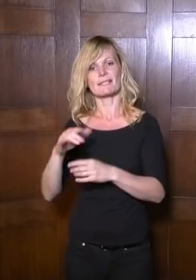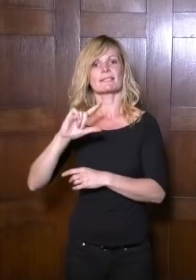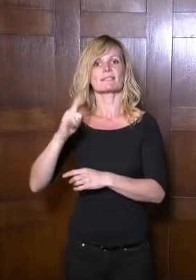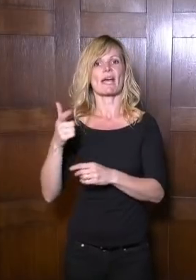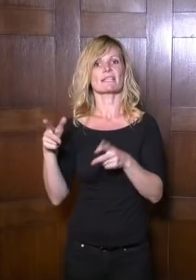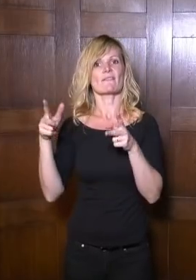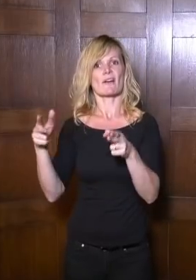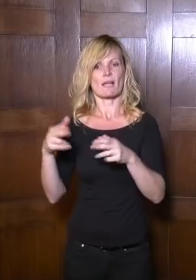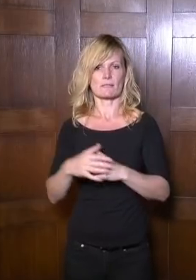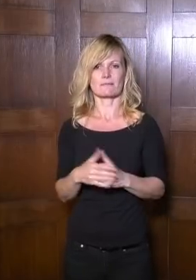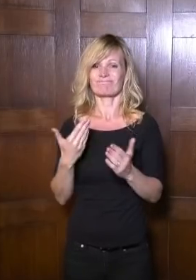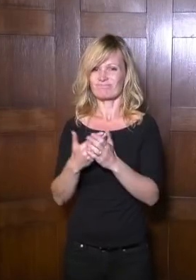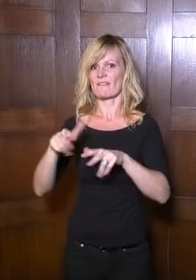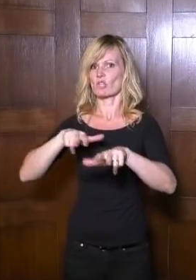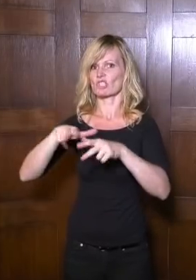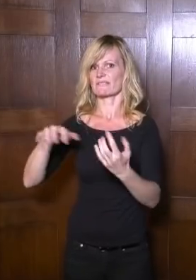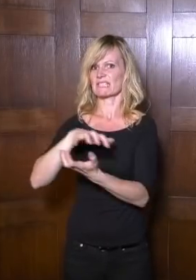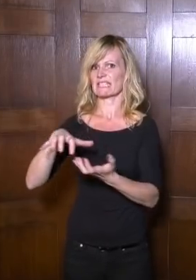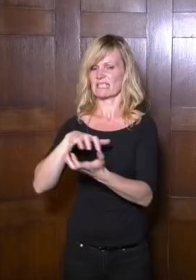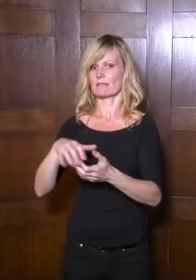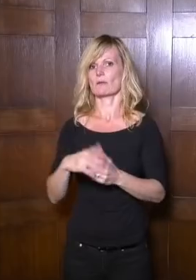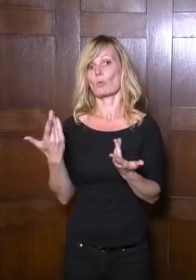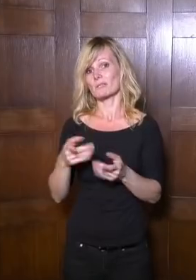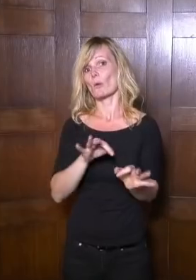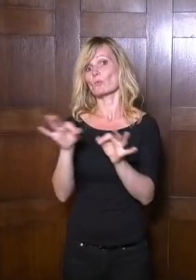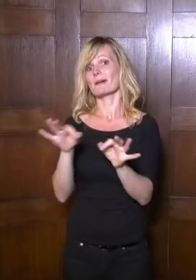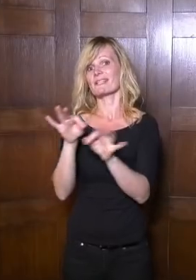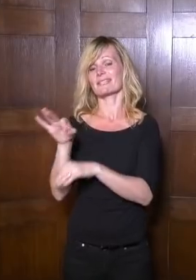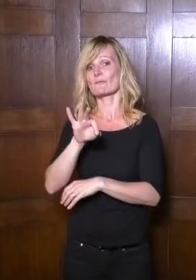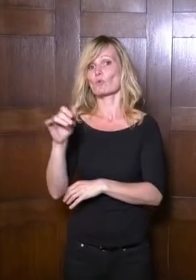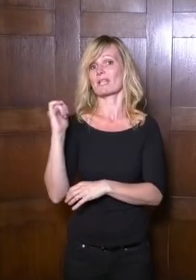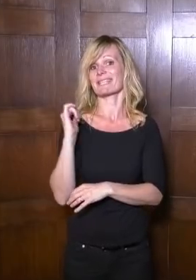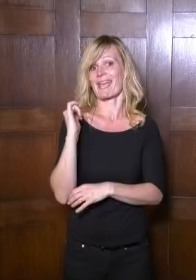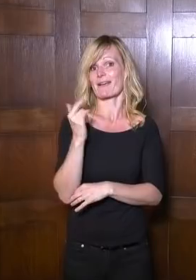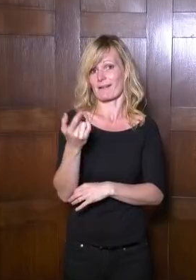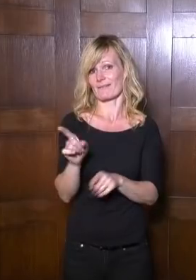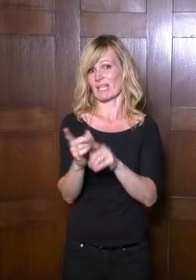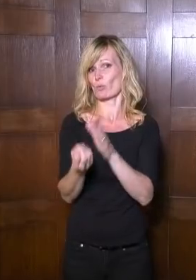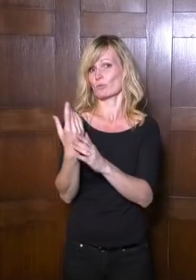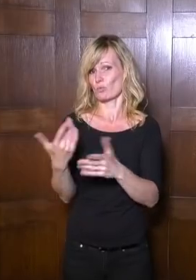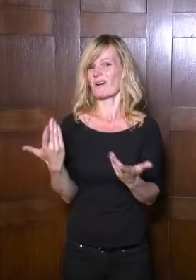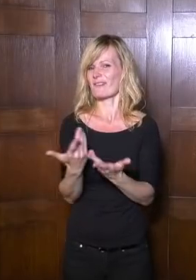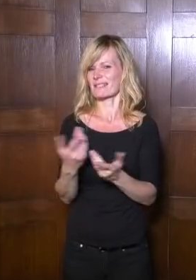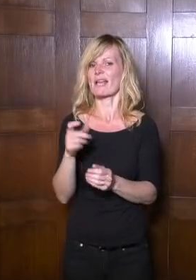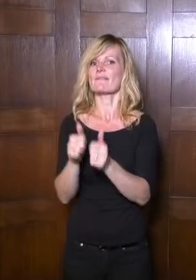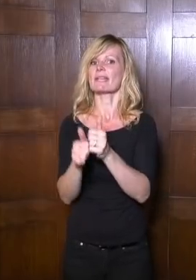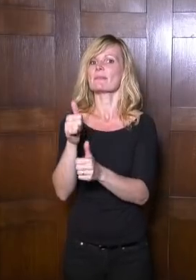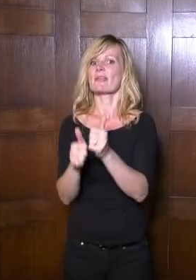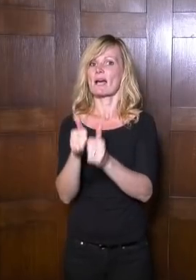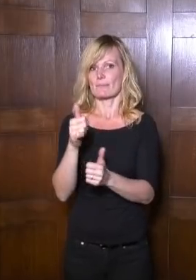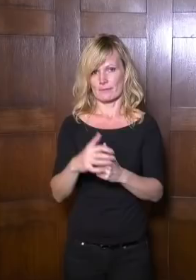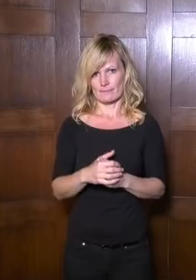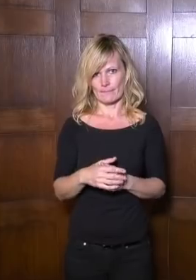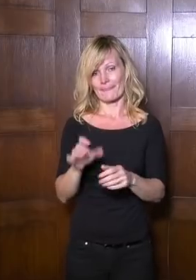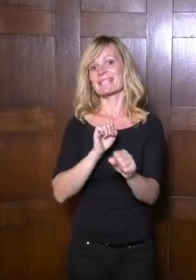das ist eigentlich die Wirtschaftskrise, beziehungsweise heißt es übersetzt für die Träger, auch wir in der Kultur, vor allem ein Wettbewerb und